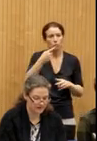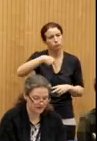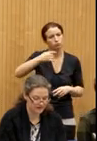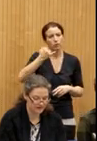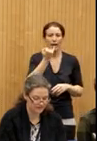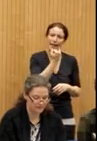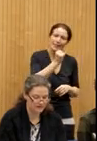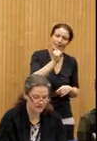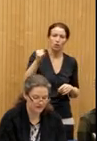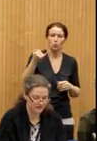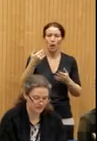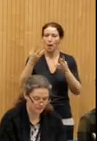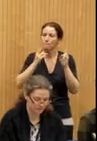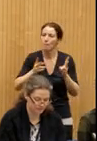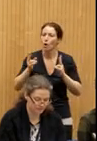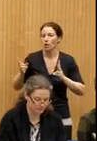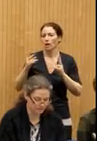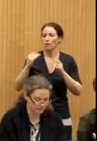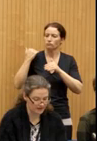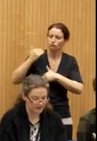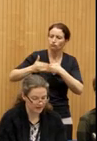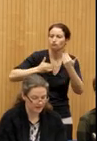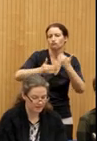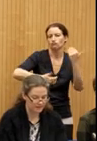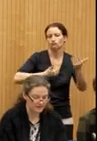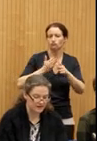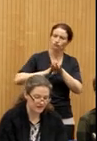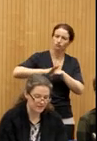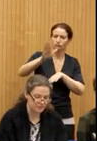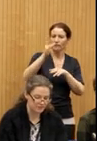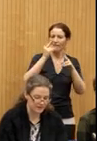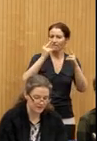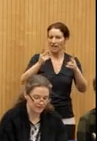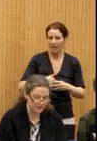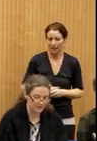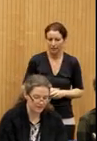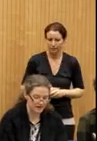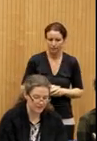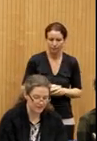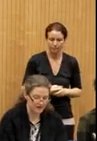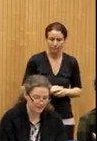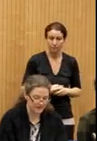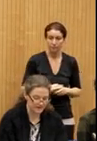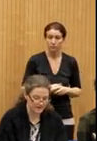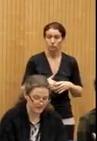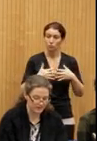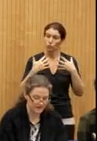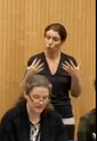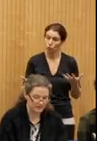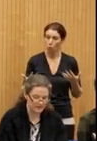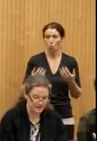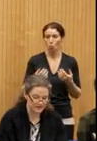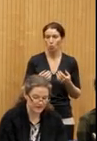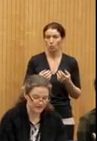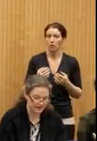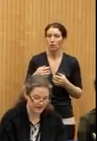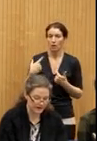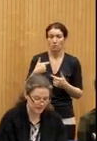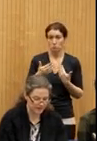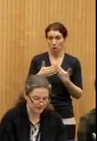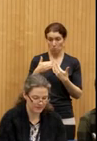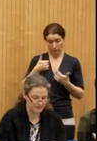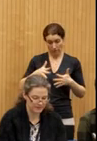individuellen Fähigkeiten zu entfalten. Wenn wir innerlich blühen, können wir dadurch eine Beeinträchtigung, falls wir